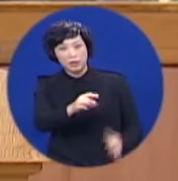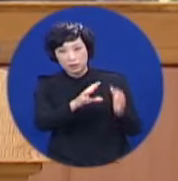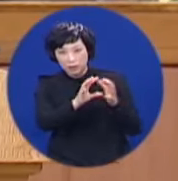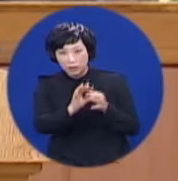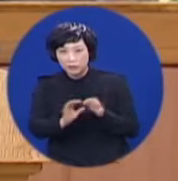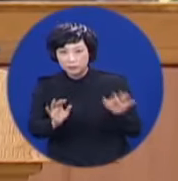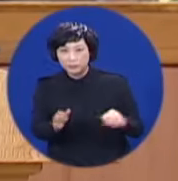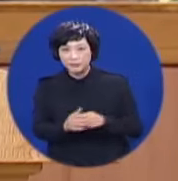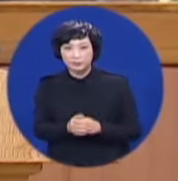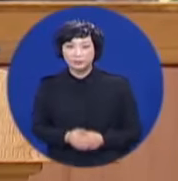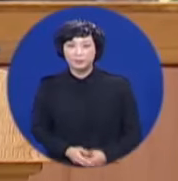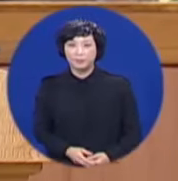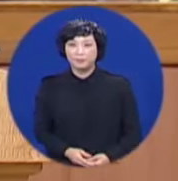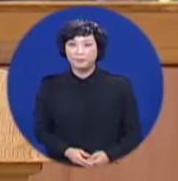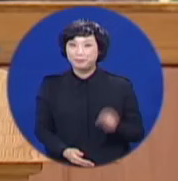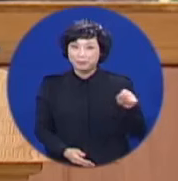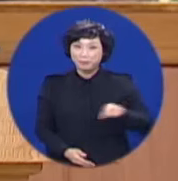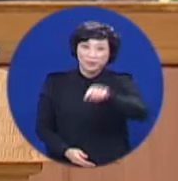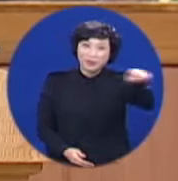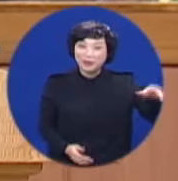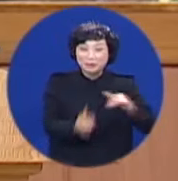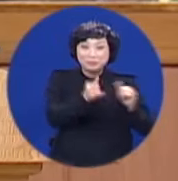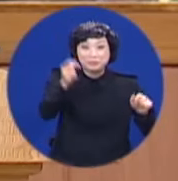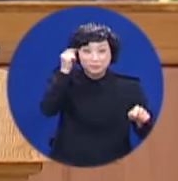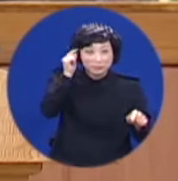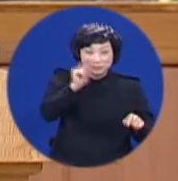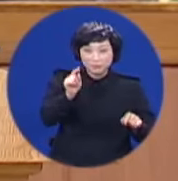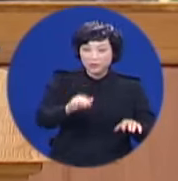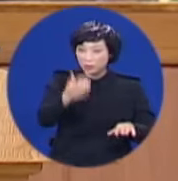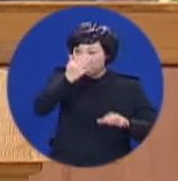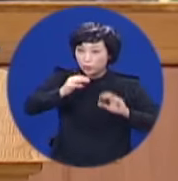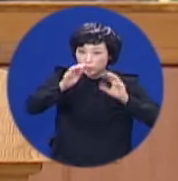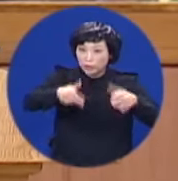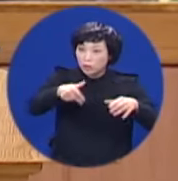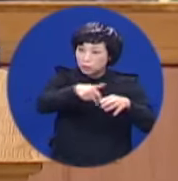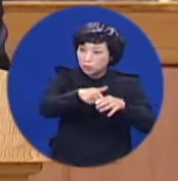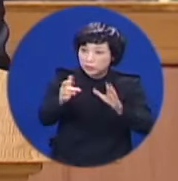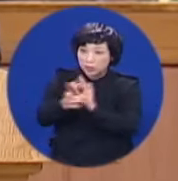이러다가는 우리 유대교가 예수에게 무너지겠다